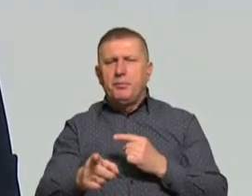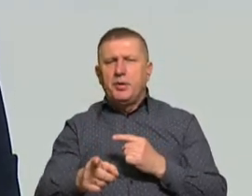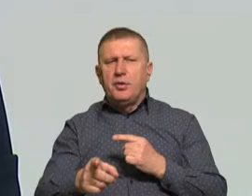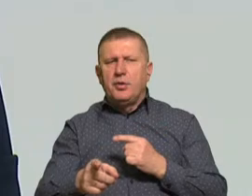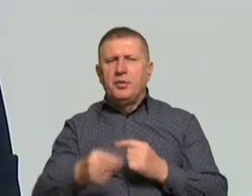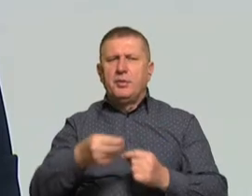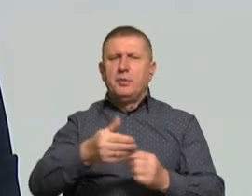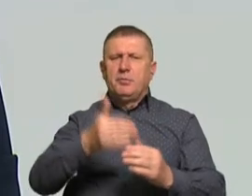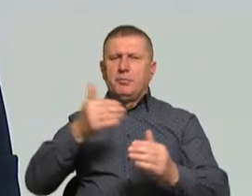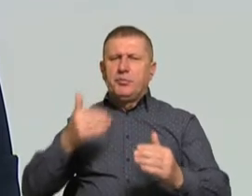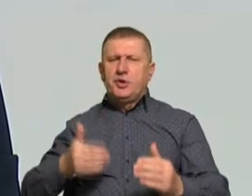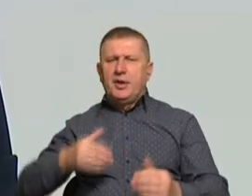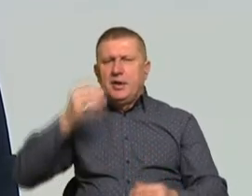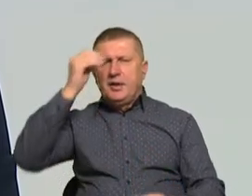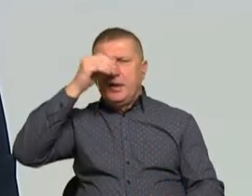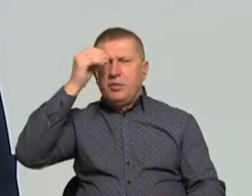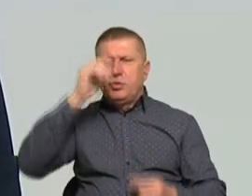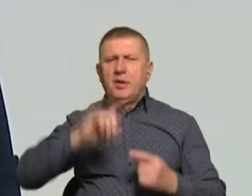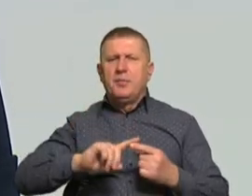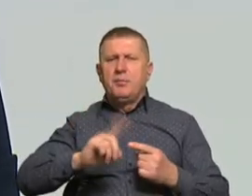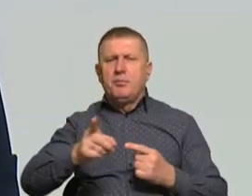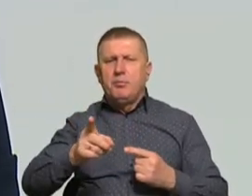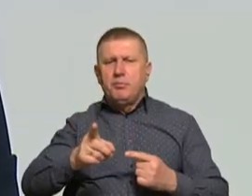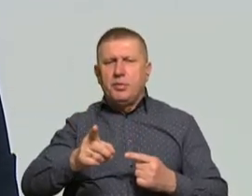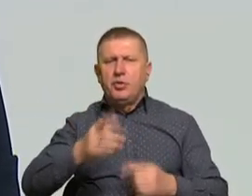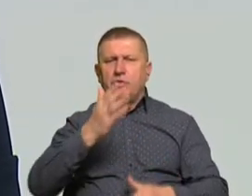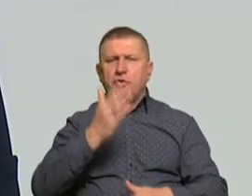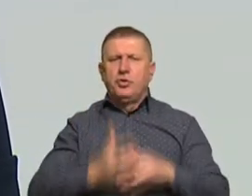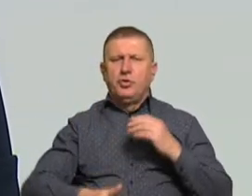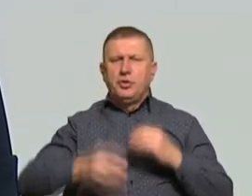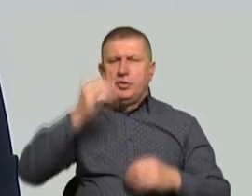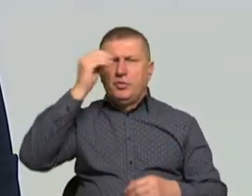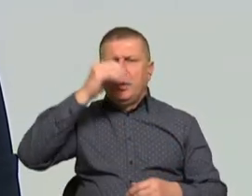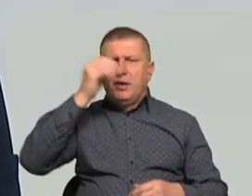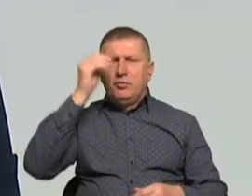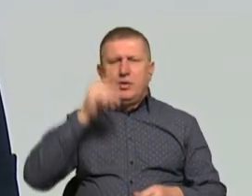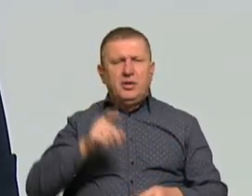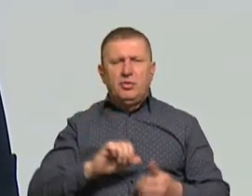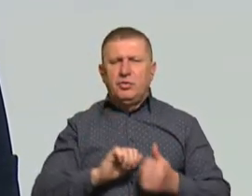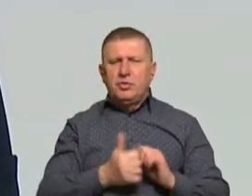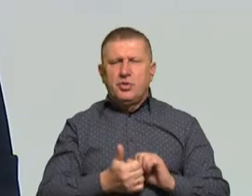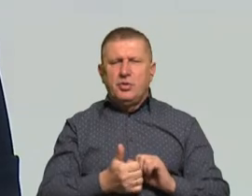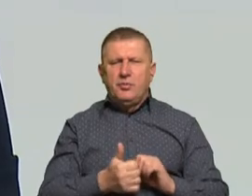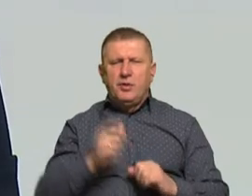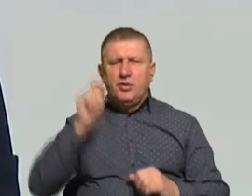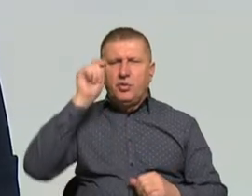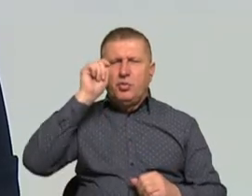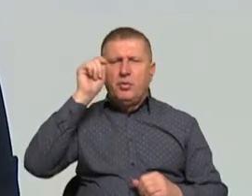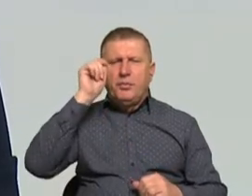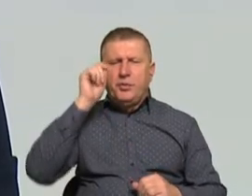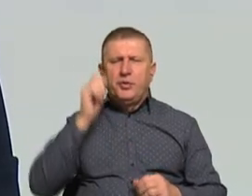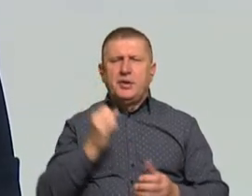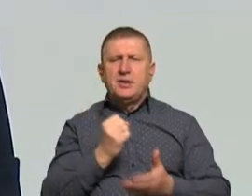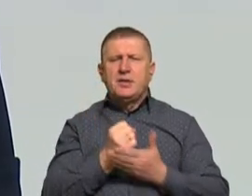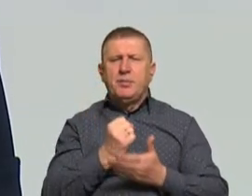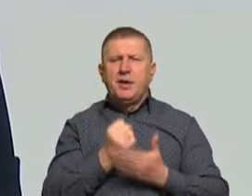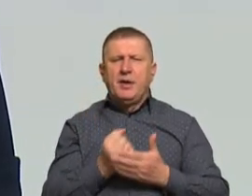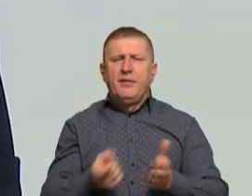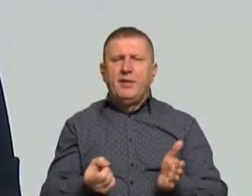przed rozpoczęciem nauki i po skończeniu nauki. Także to są sprawy, które wymagają